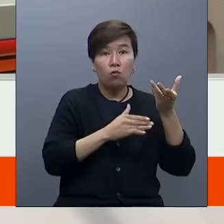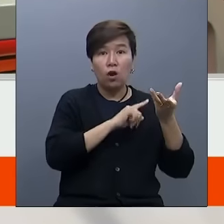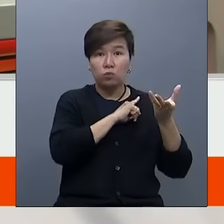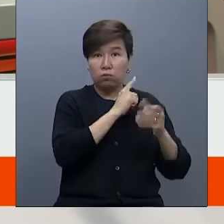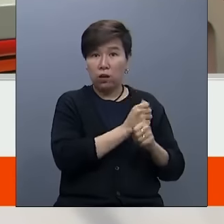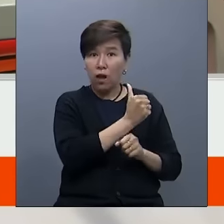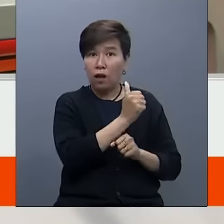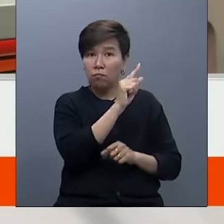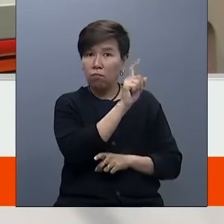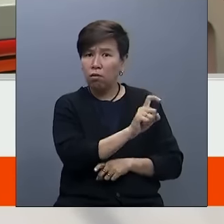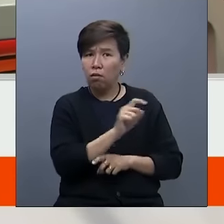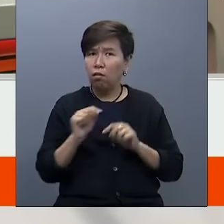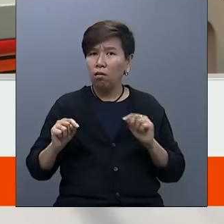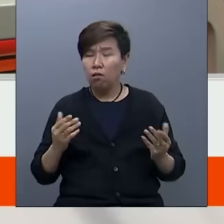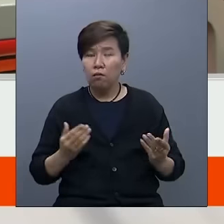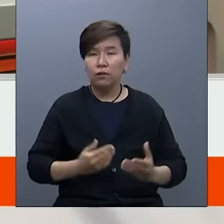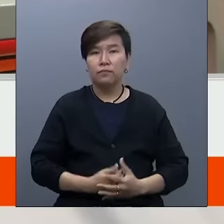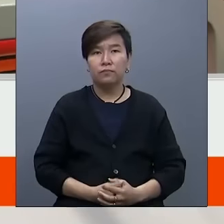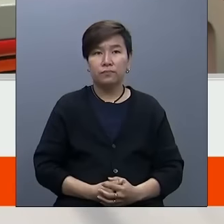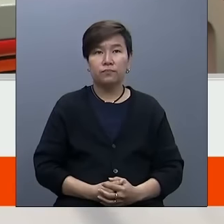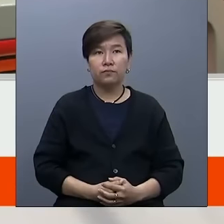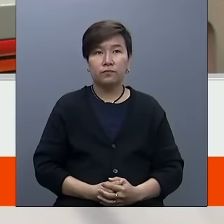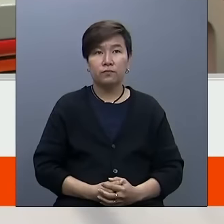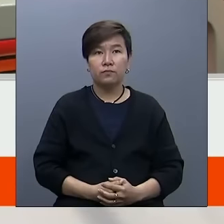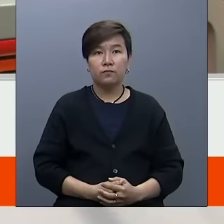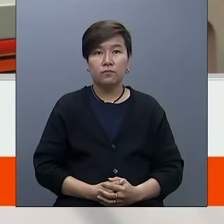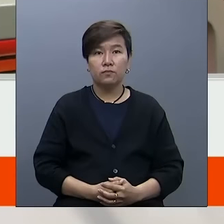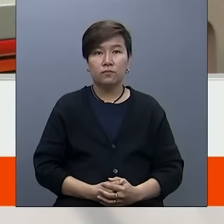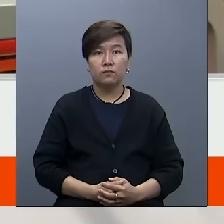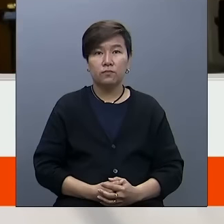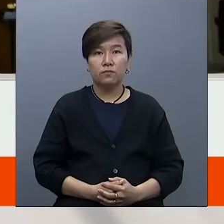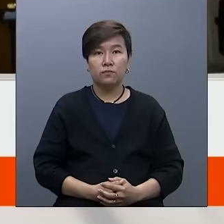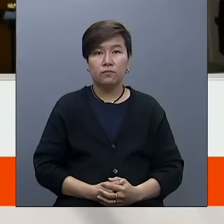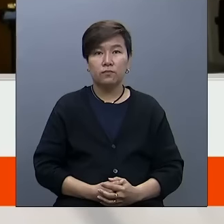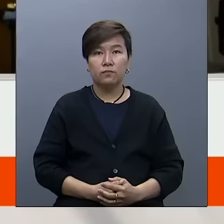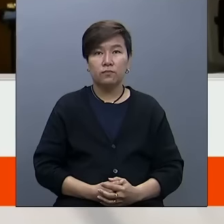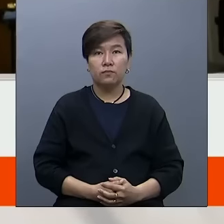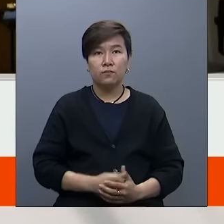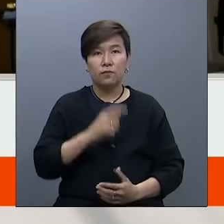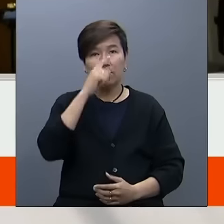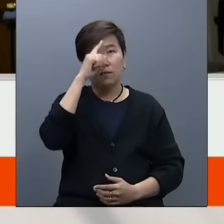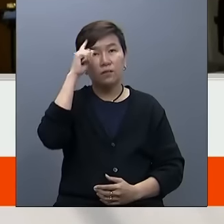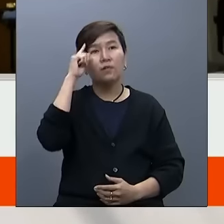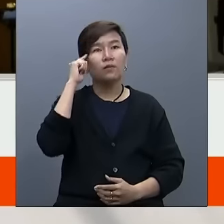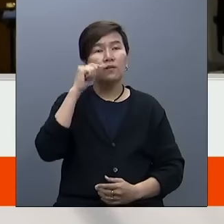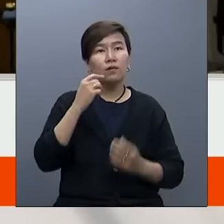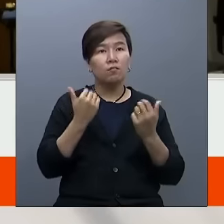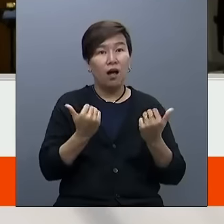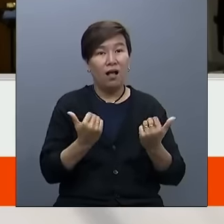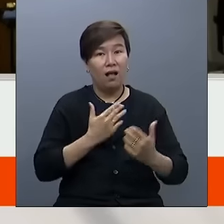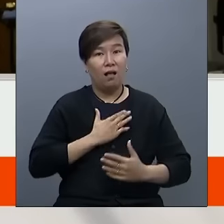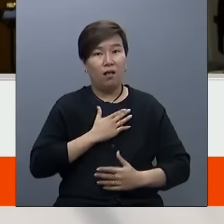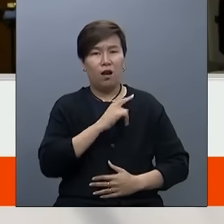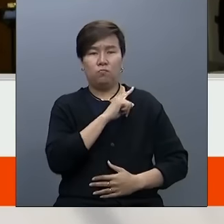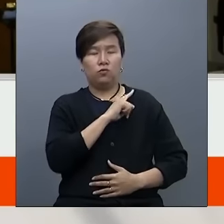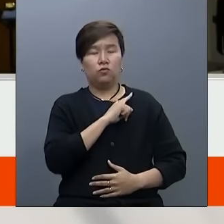คะ คือขออนุญาตตอบแบบนี้นะครับเนื่องจากว่าผมเองเนี่ยก็ไม่ได้เป็นผู้รับผิดชอบคดีนี้โดยตร